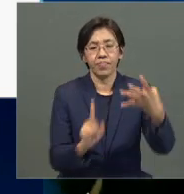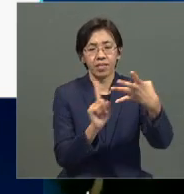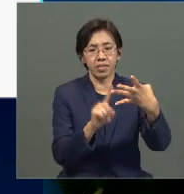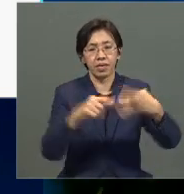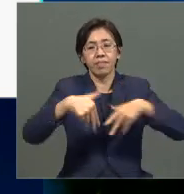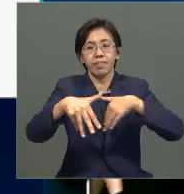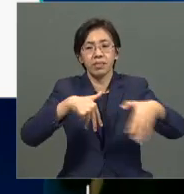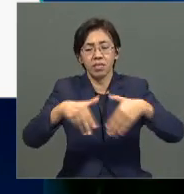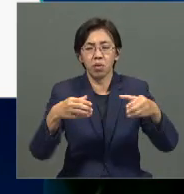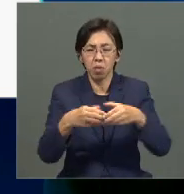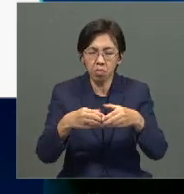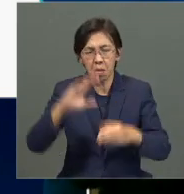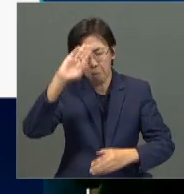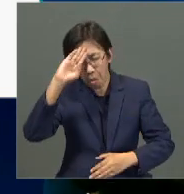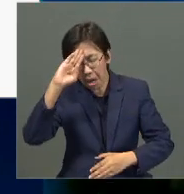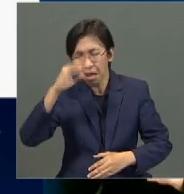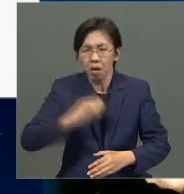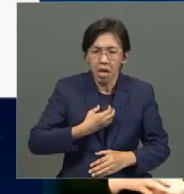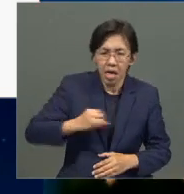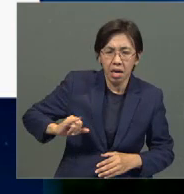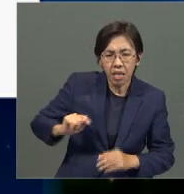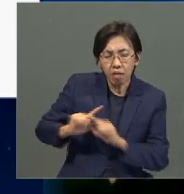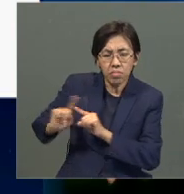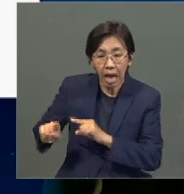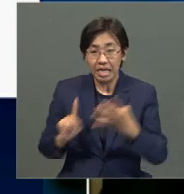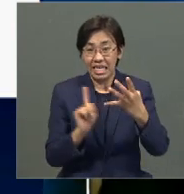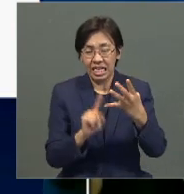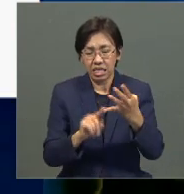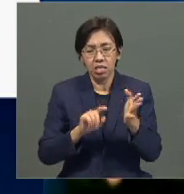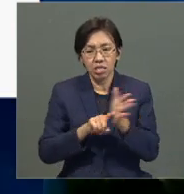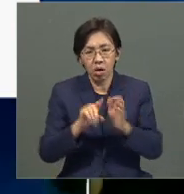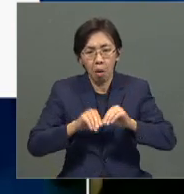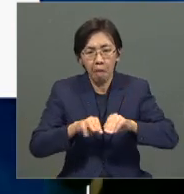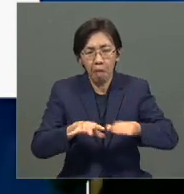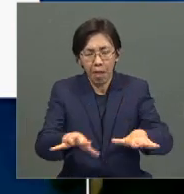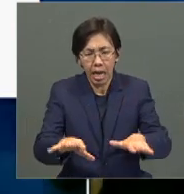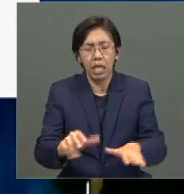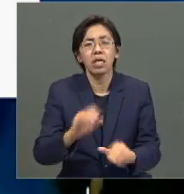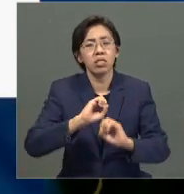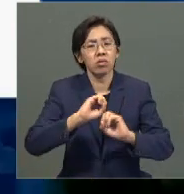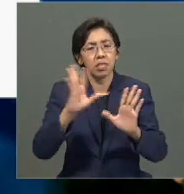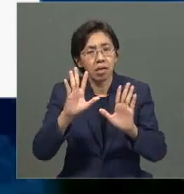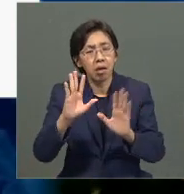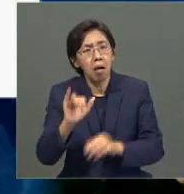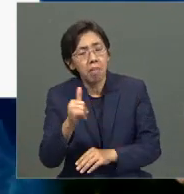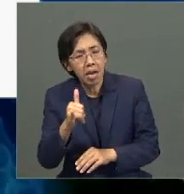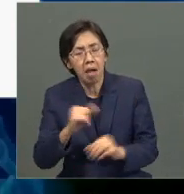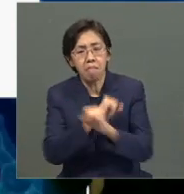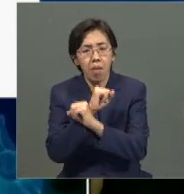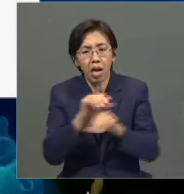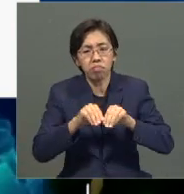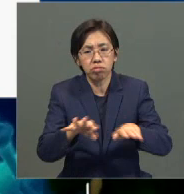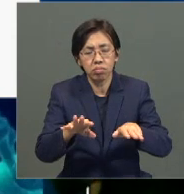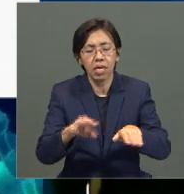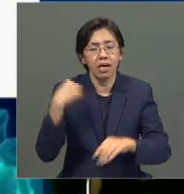ชาชนกลุ่มเสี่ยงและกลุ่มที่4ก็คือในพื้นที่ที่มีการระบาดการฉีดวัคซีนอาจจะต้องกำหนดเพื่อที่จะควบคุมการระบาดซึ่งขณะนี้มีอยู่